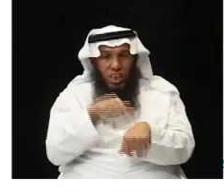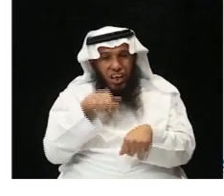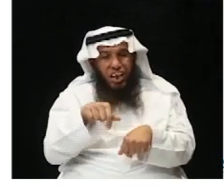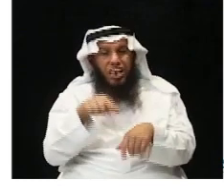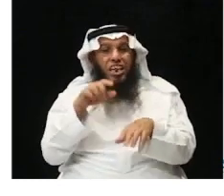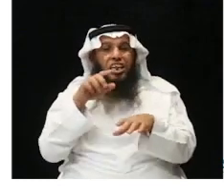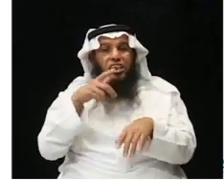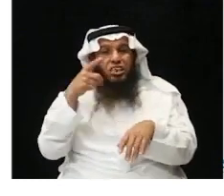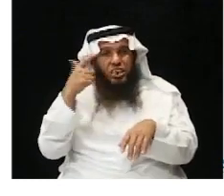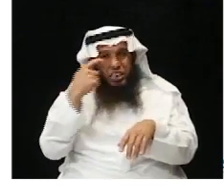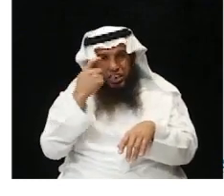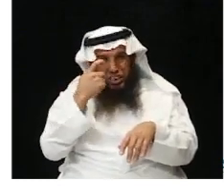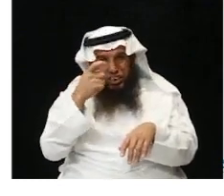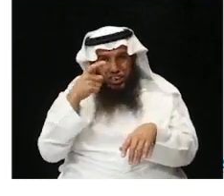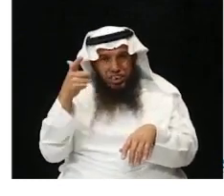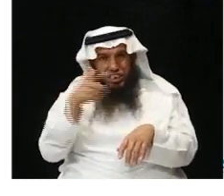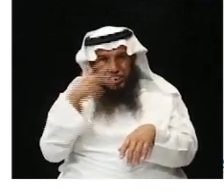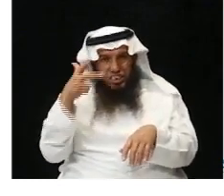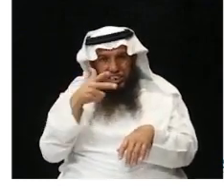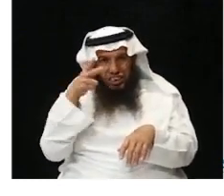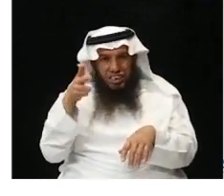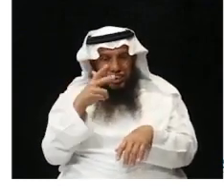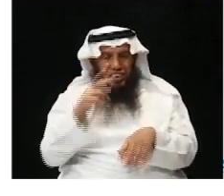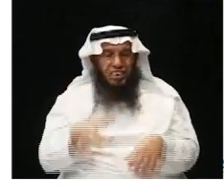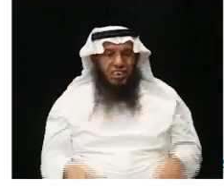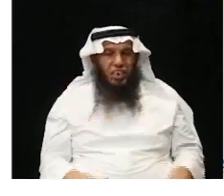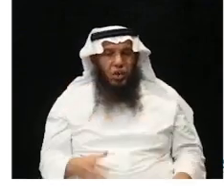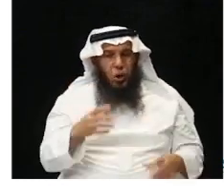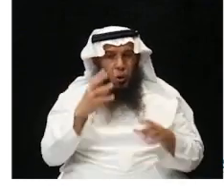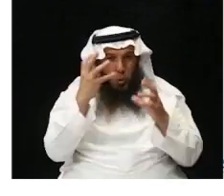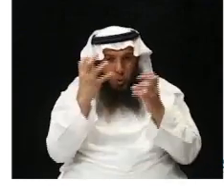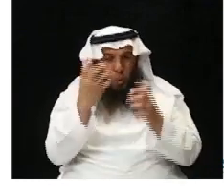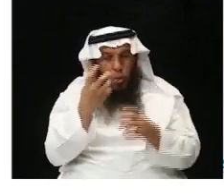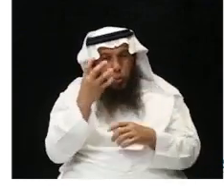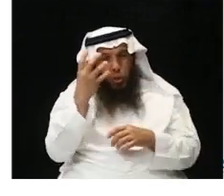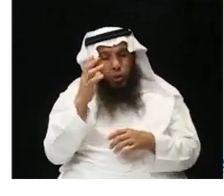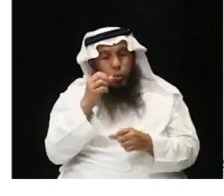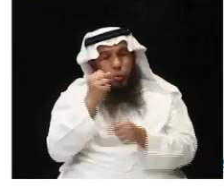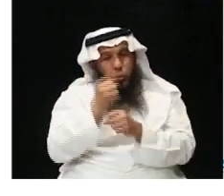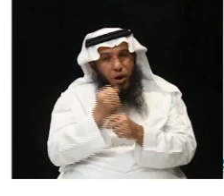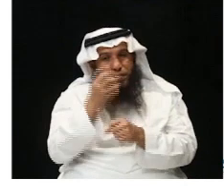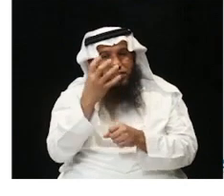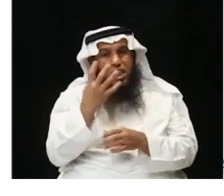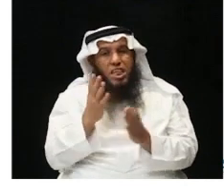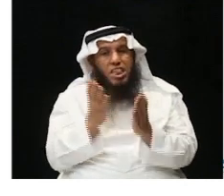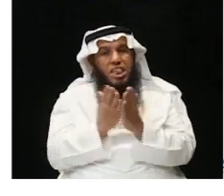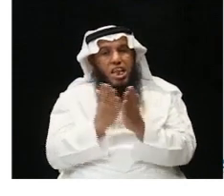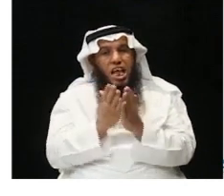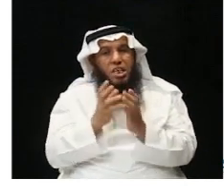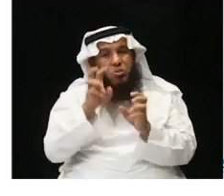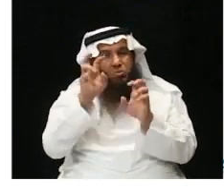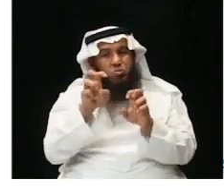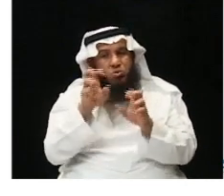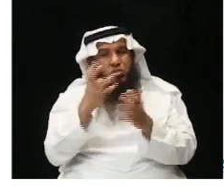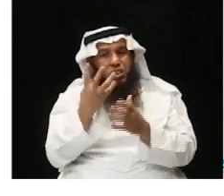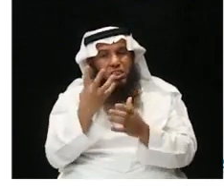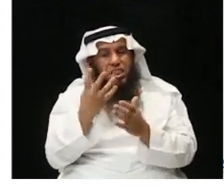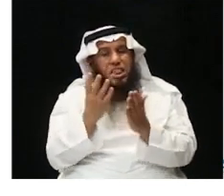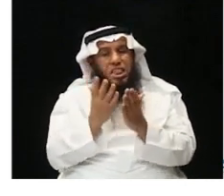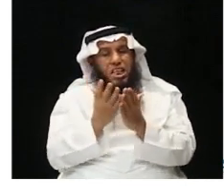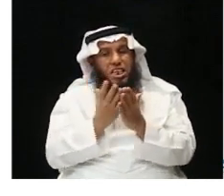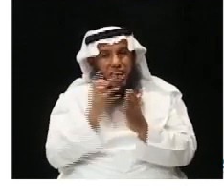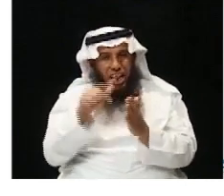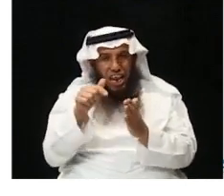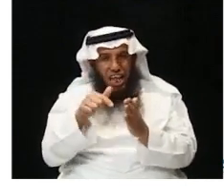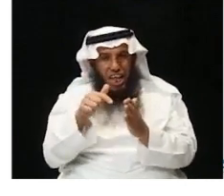التي أخذتم أثناء تعليق الدراسة. ما سيكون إن شاء الله عندنا مراجعة كاملة لسورة